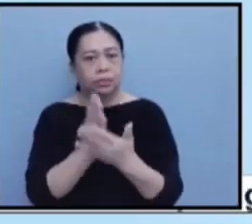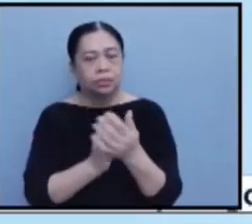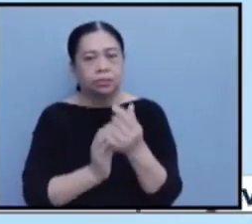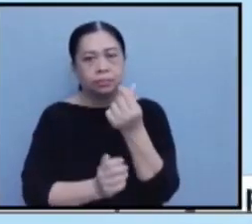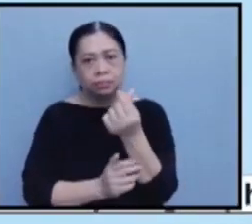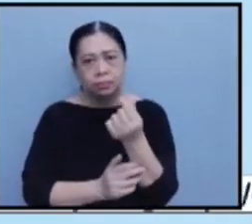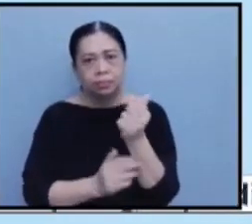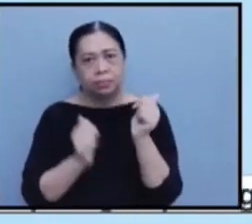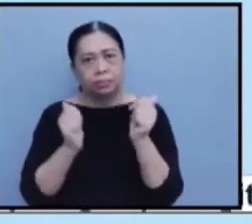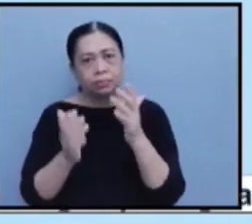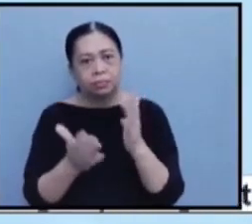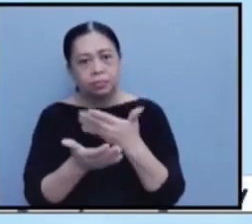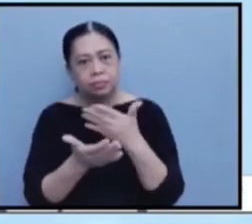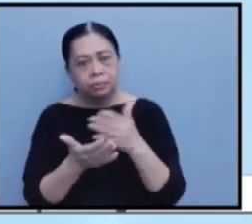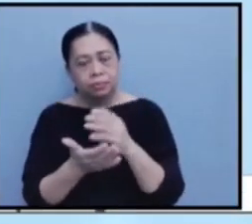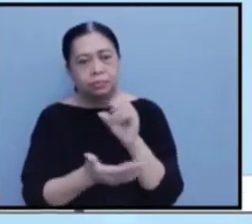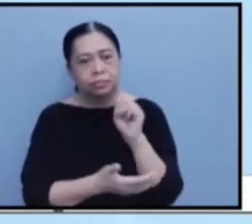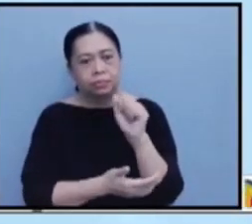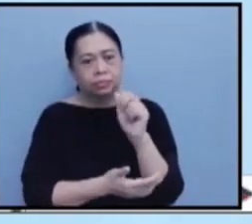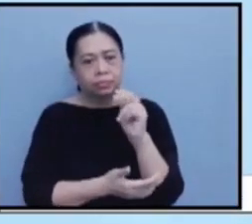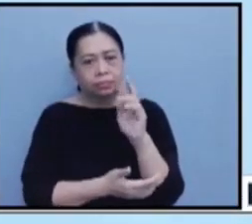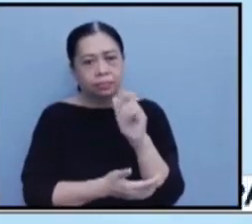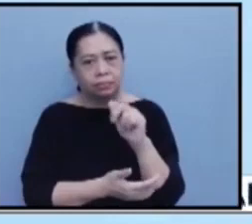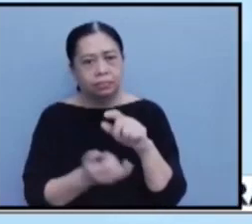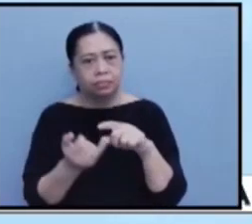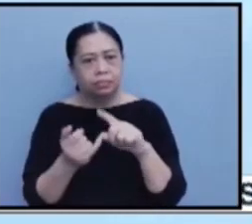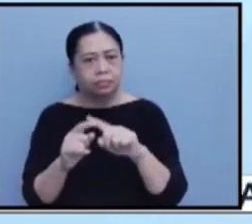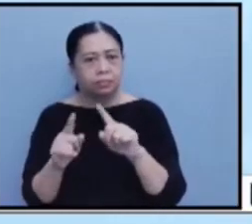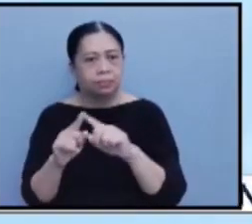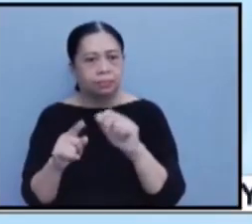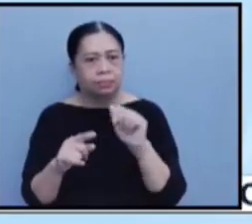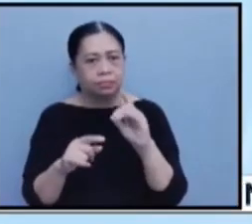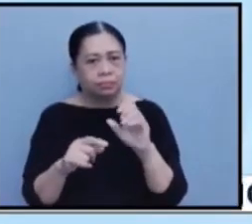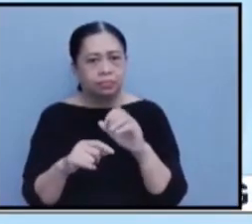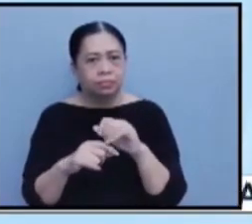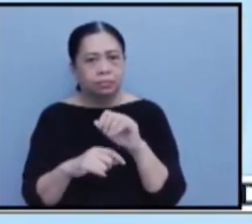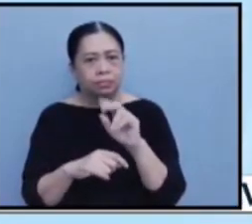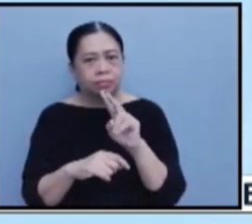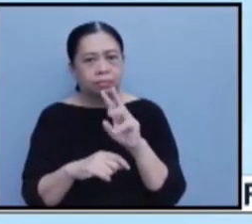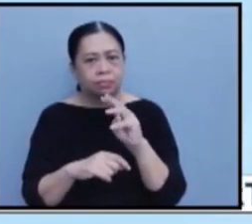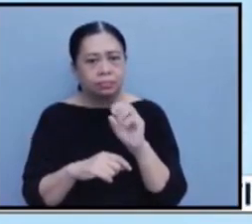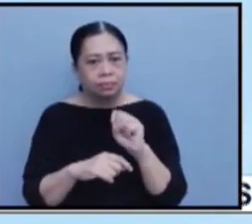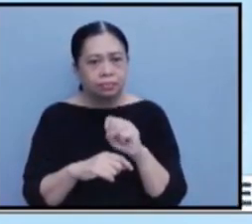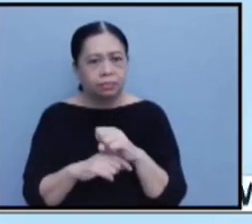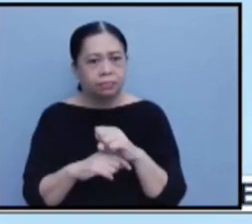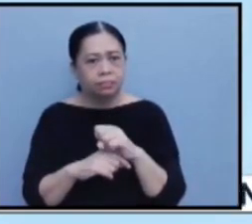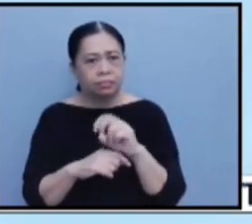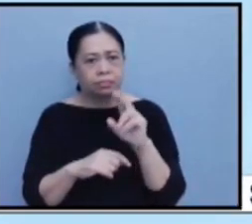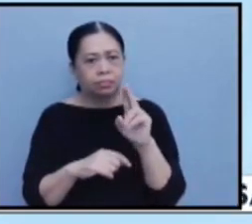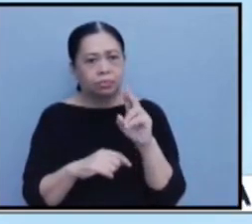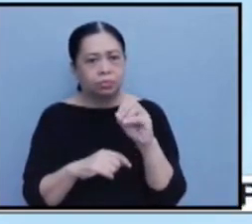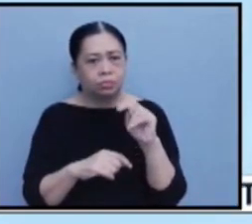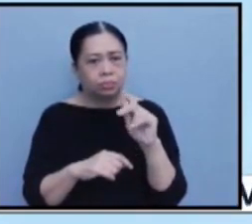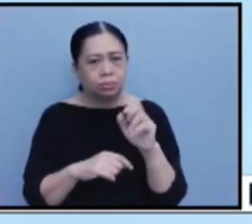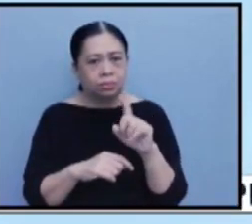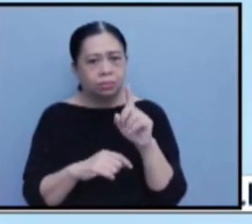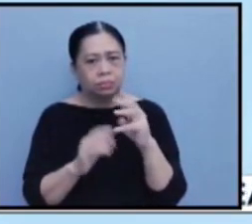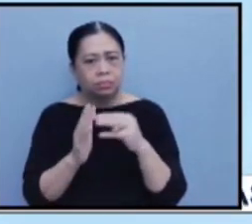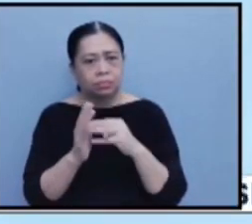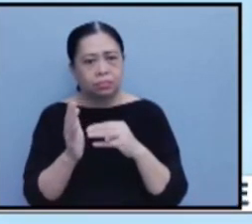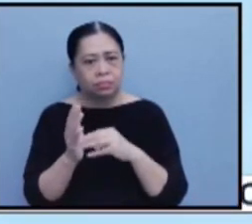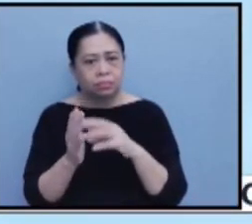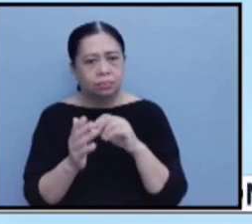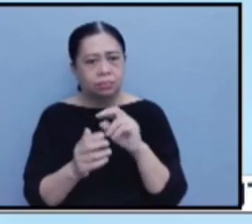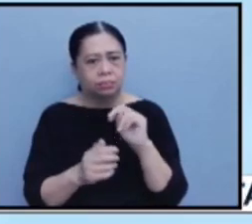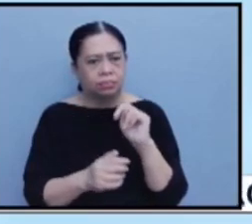na sina Sandara Park, AB6, BIZ, Unite, 1 Million at ng NG or